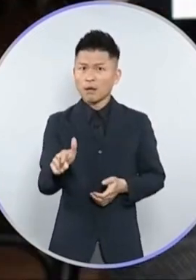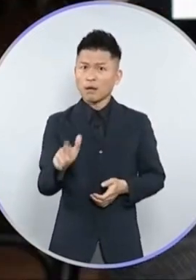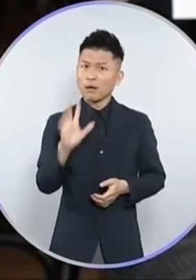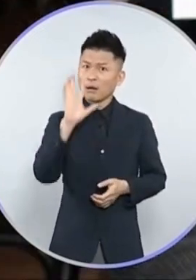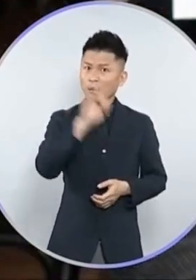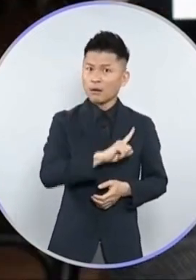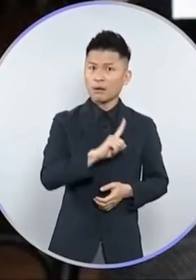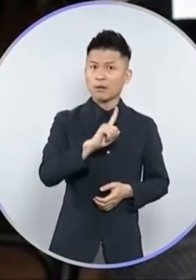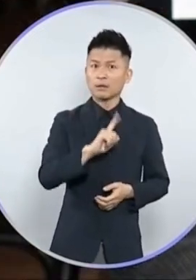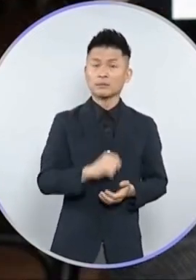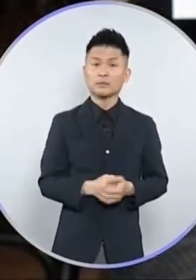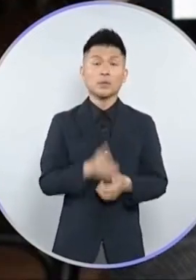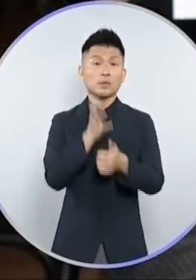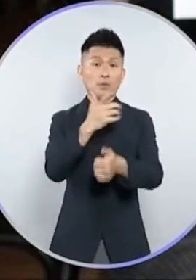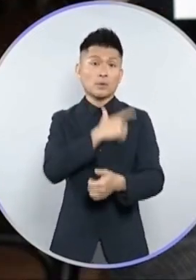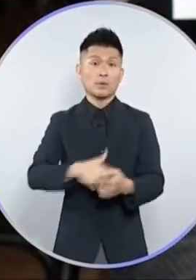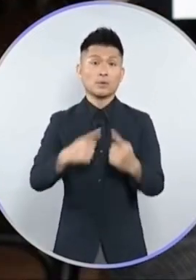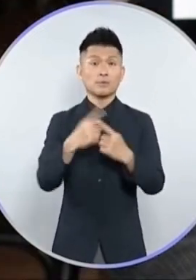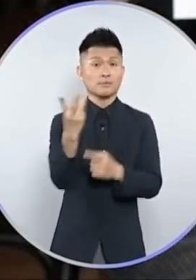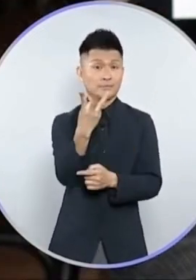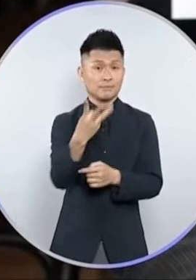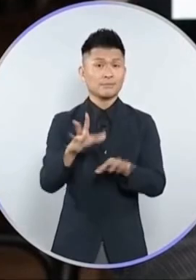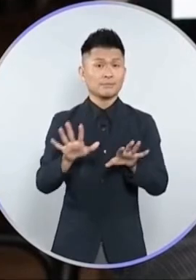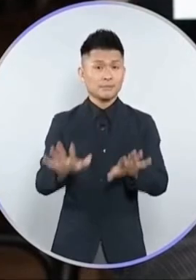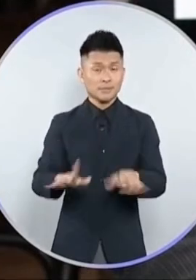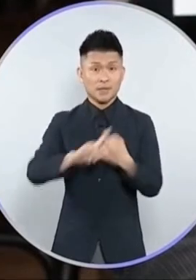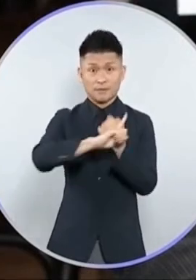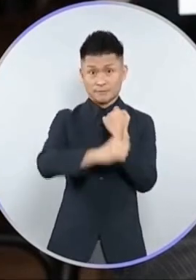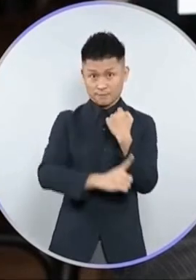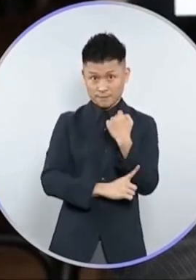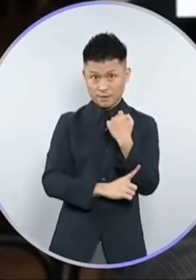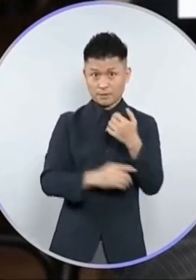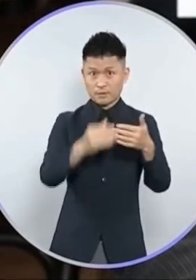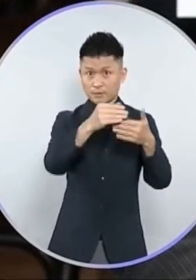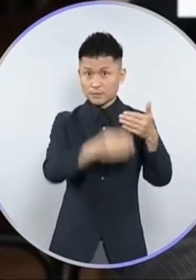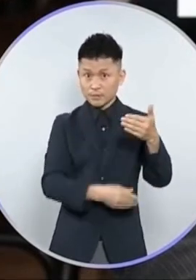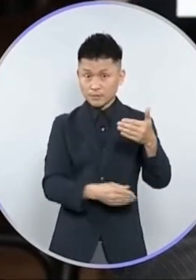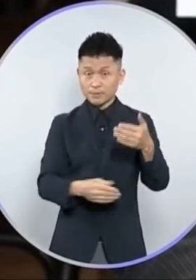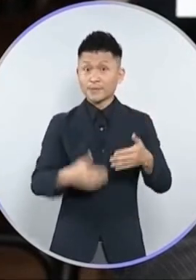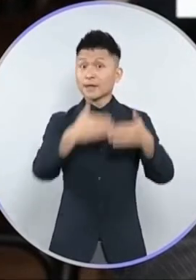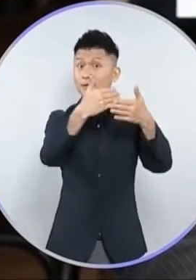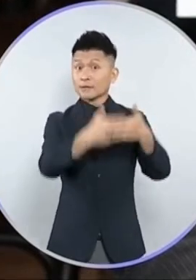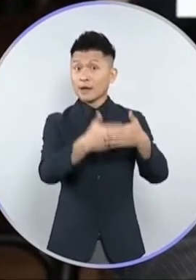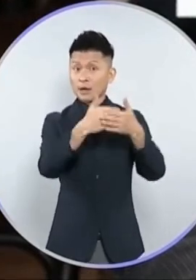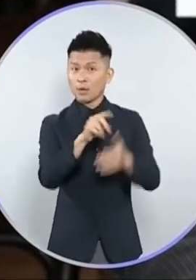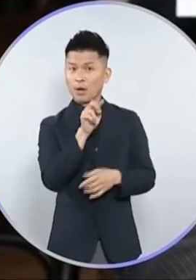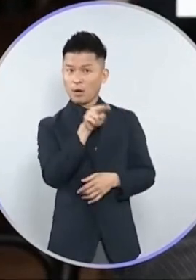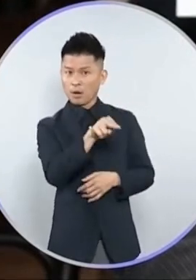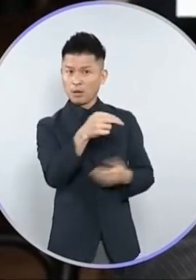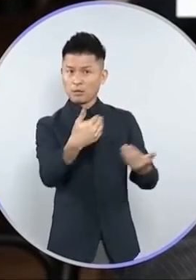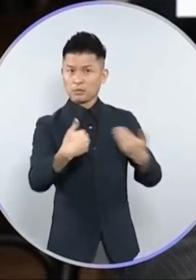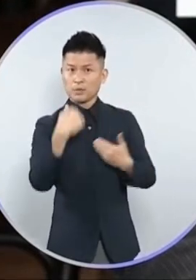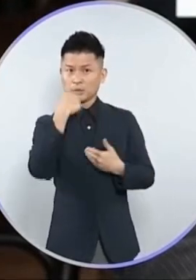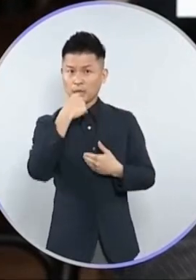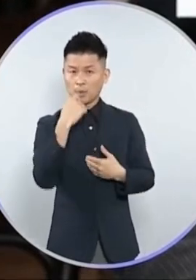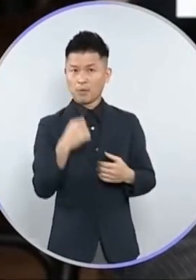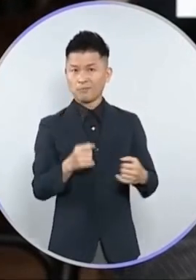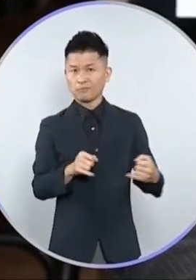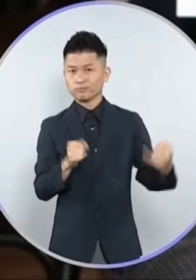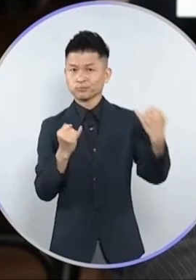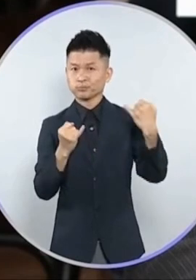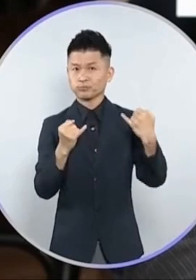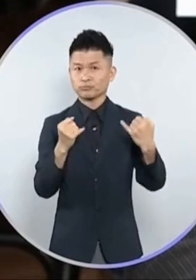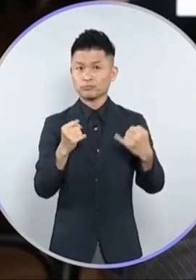问三位候选人，你认为这个跟我们目前在法律上没有将中国视为具有敌意的国家是否有